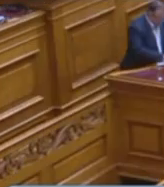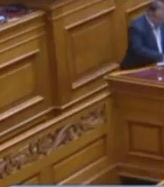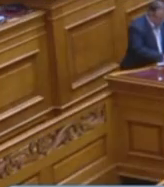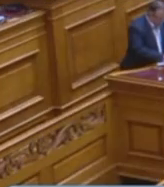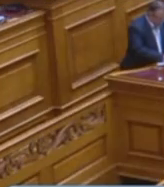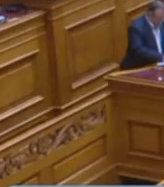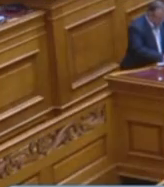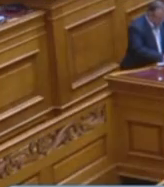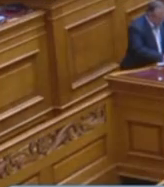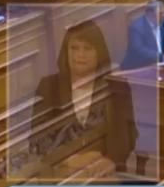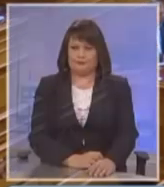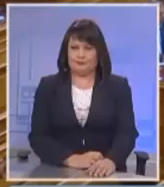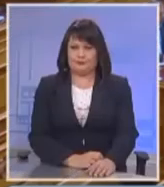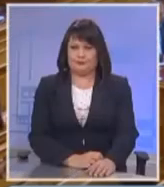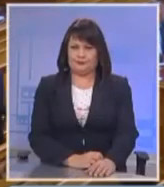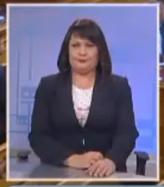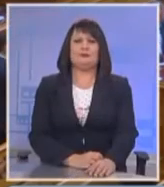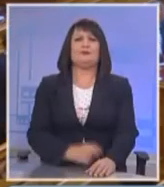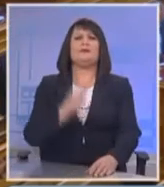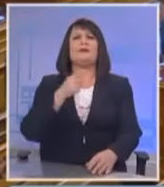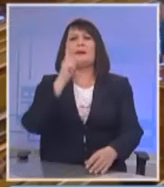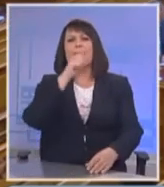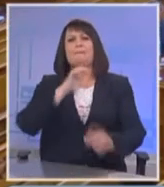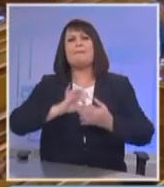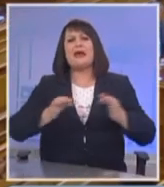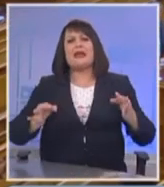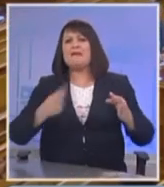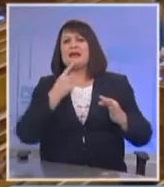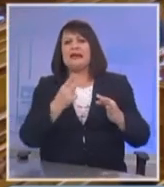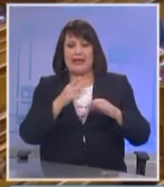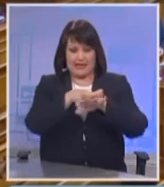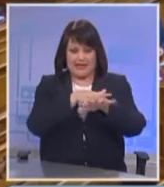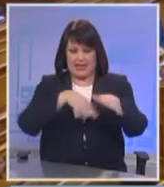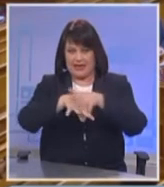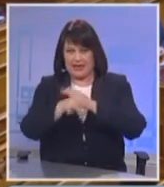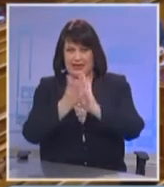Τελικά, το ένα χέρι νύβει τ' άλλο και τα δυο το πρόσωπο.